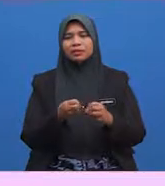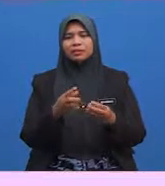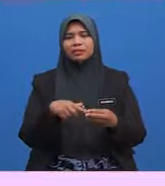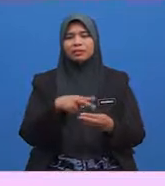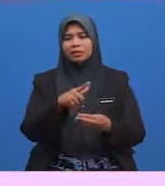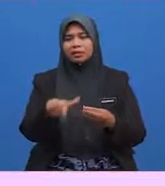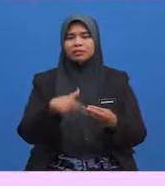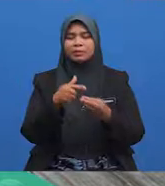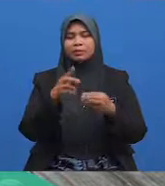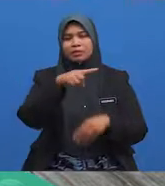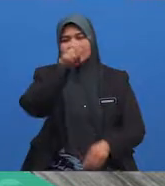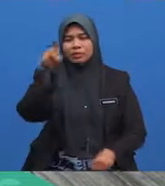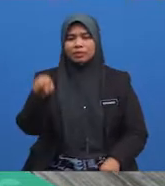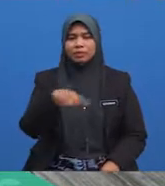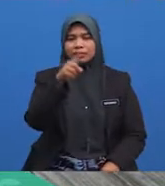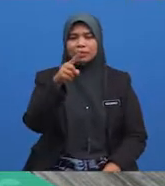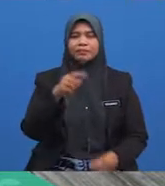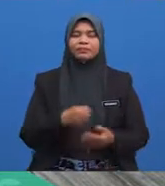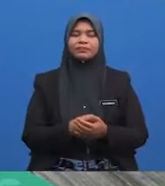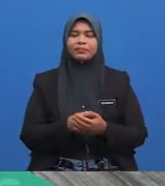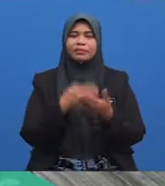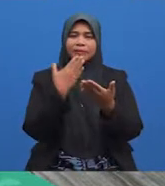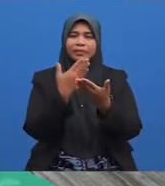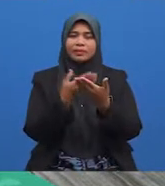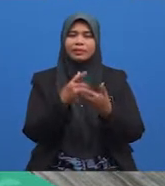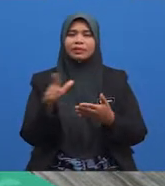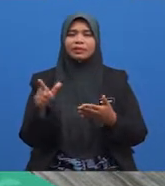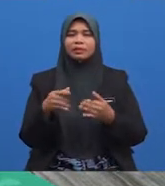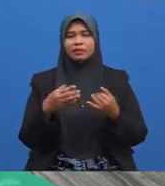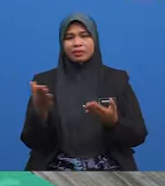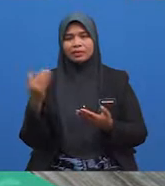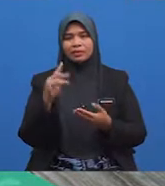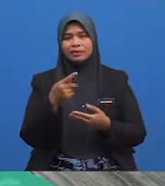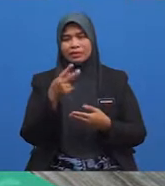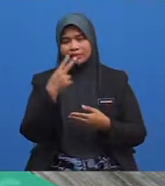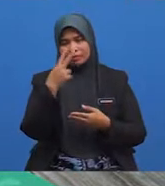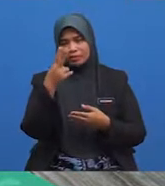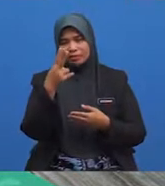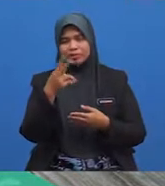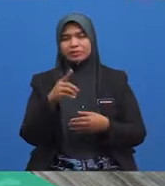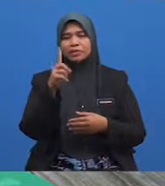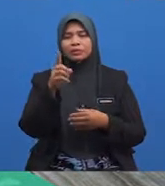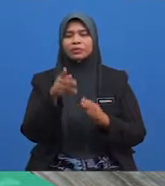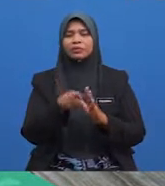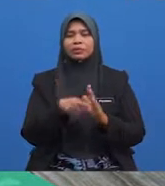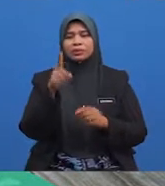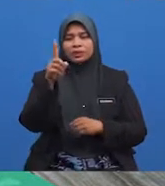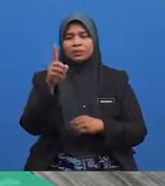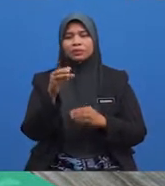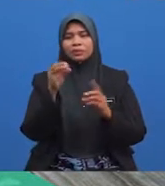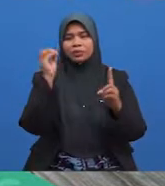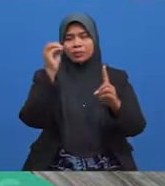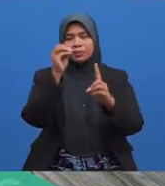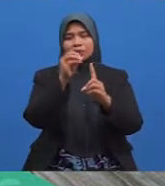melibatkan bulatan. Baiklah, murid-murid. Mari kita dalami satu persatu